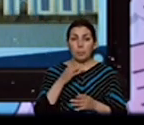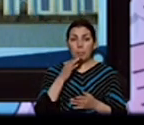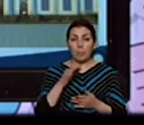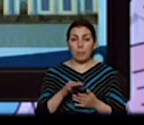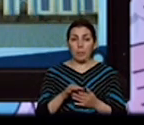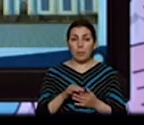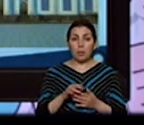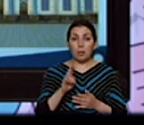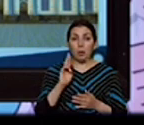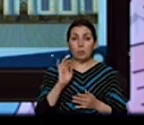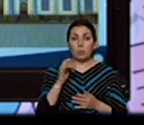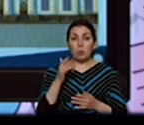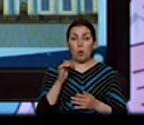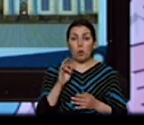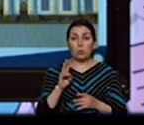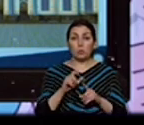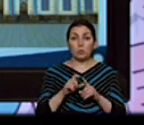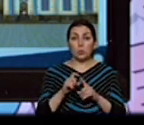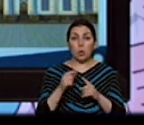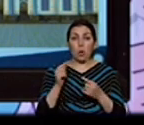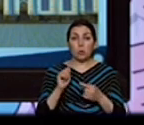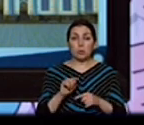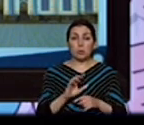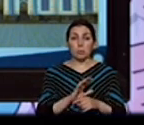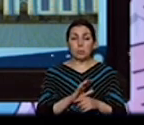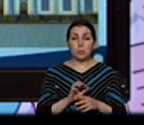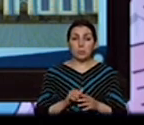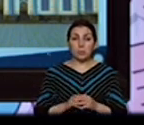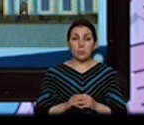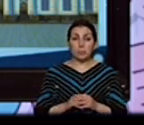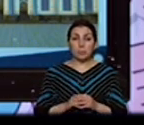Natijada qo'rg'onlar so'zi hosil bo'ldi.